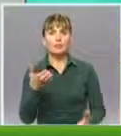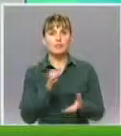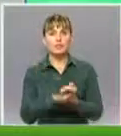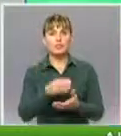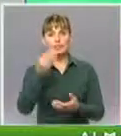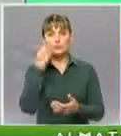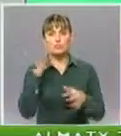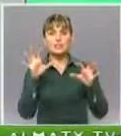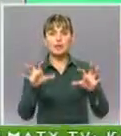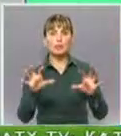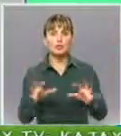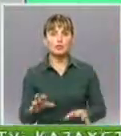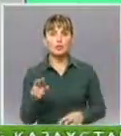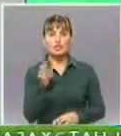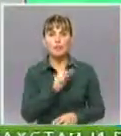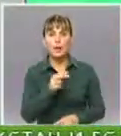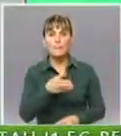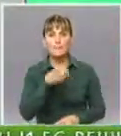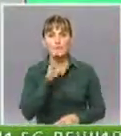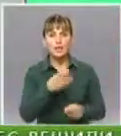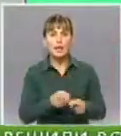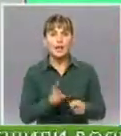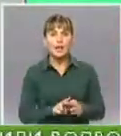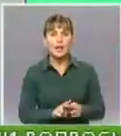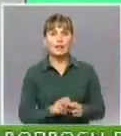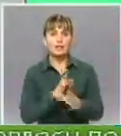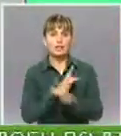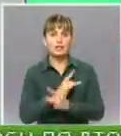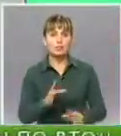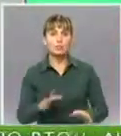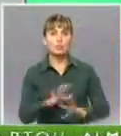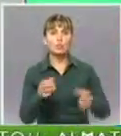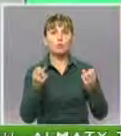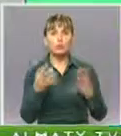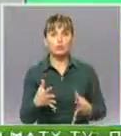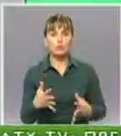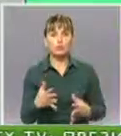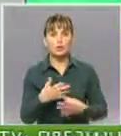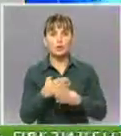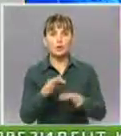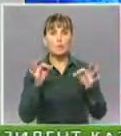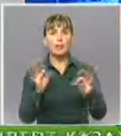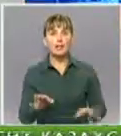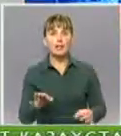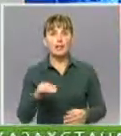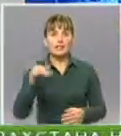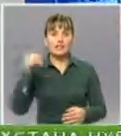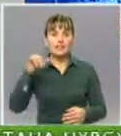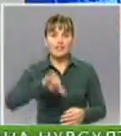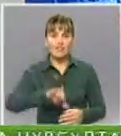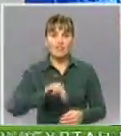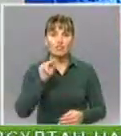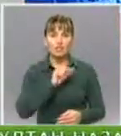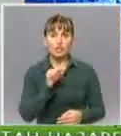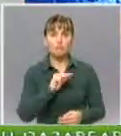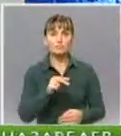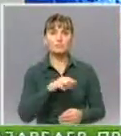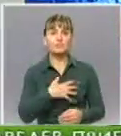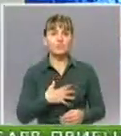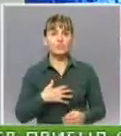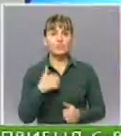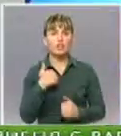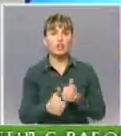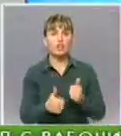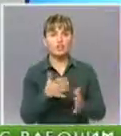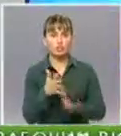Алматинцев еще познакомились с японской традицией чаепития. Эта церемония не просто способ правильного заваривания напитка. Здесь важен каждый